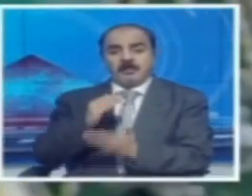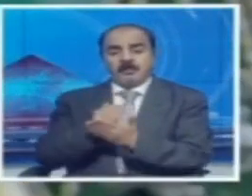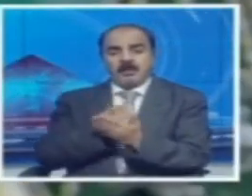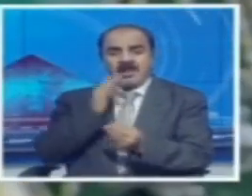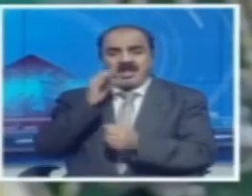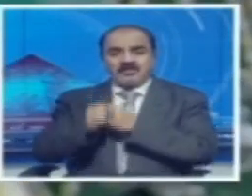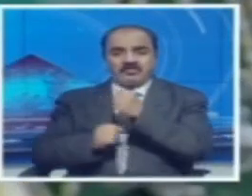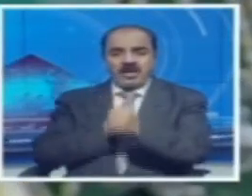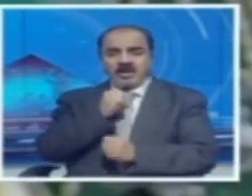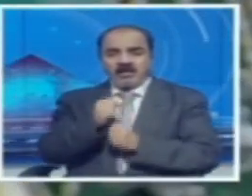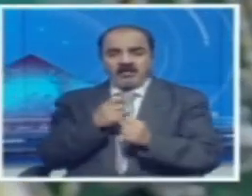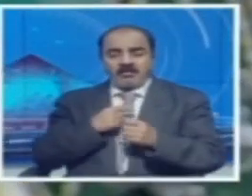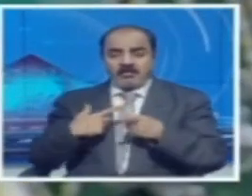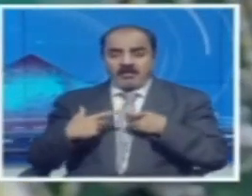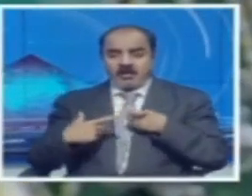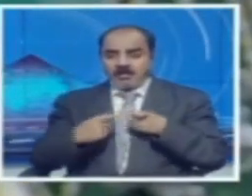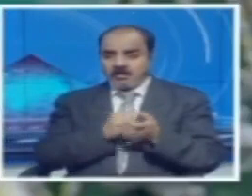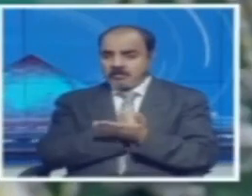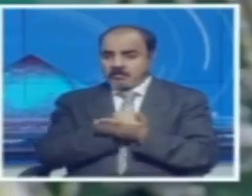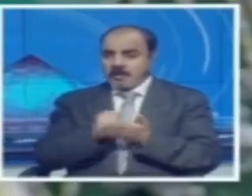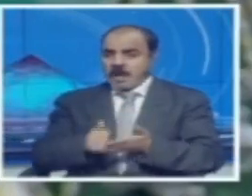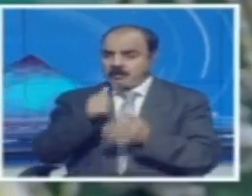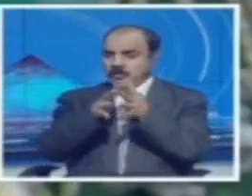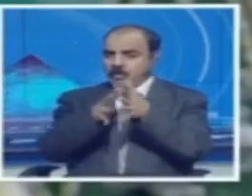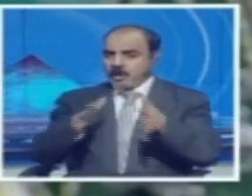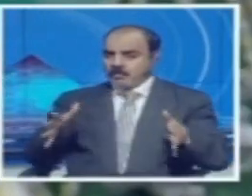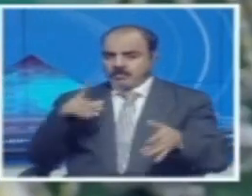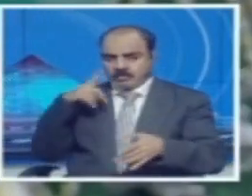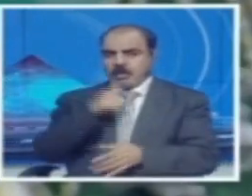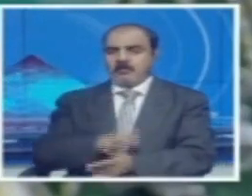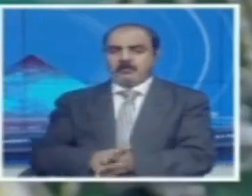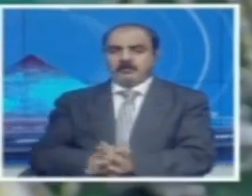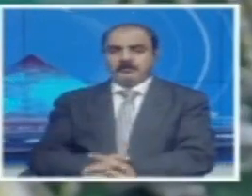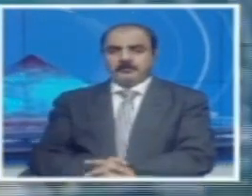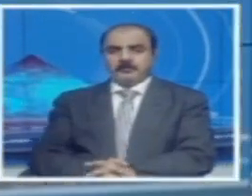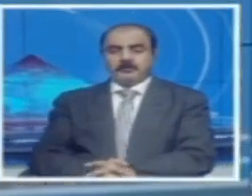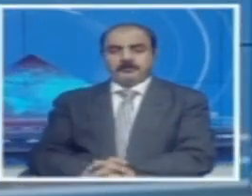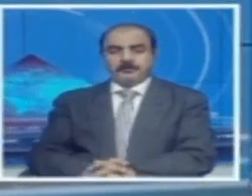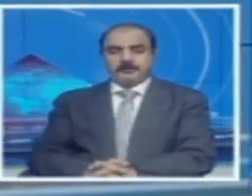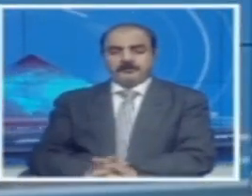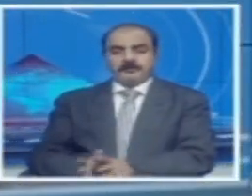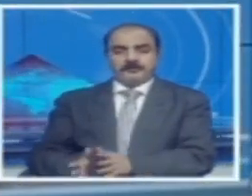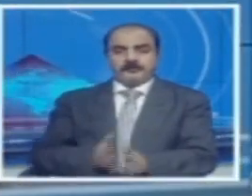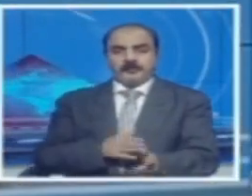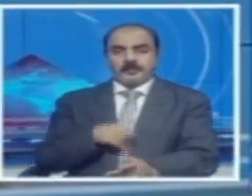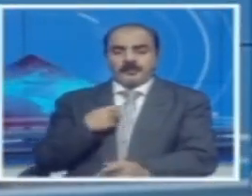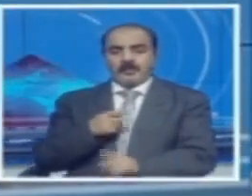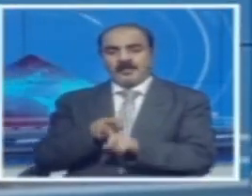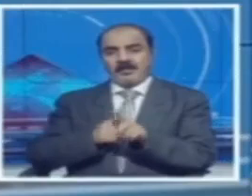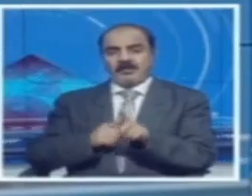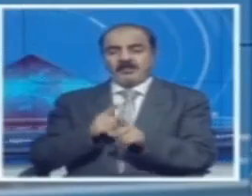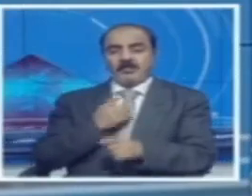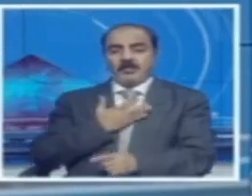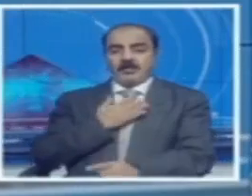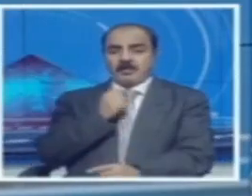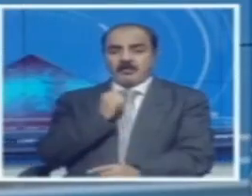على ضرورة بذل كل الجهود لتفادي أهوال حرب شاملة. من جانبه، قال نائب رئيس الوزراء